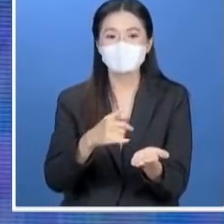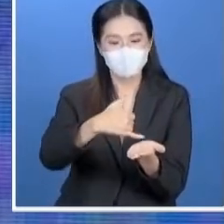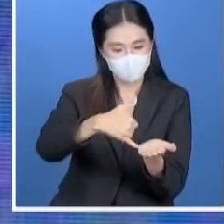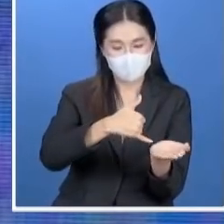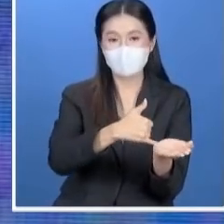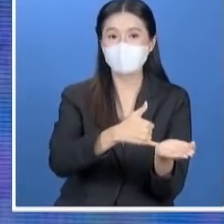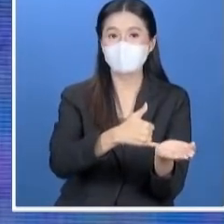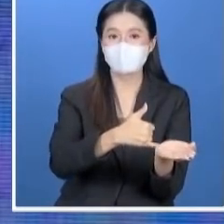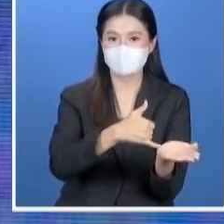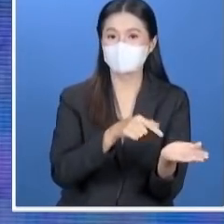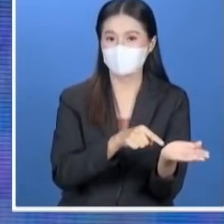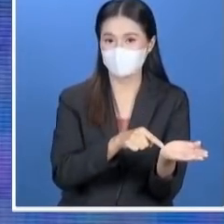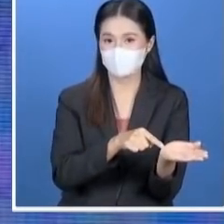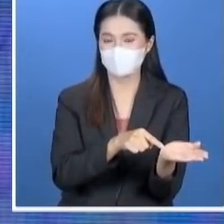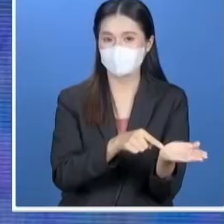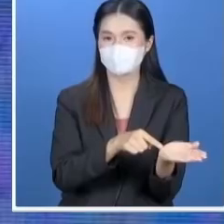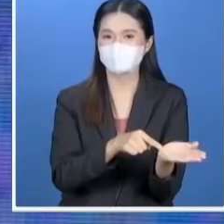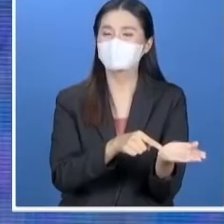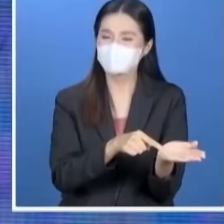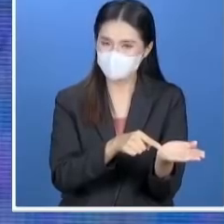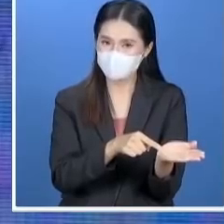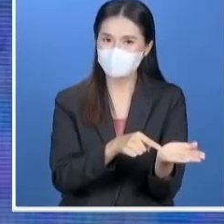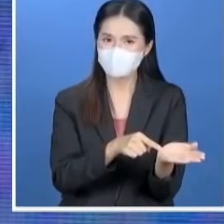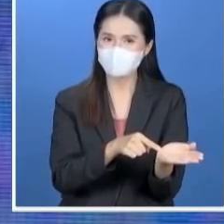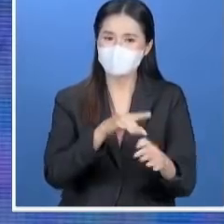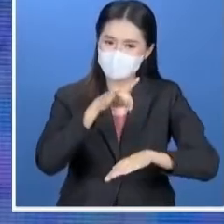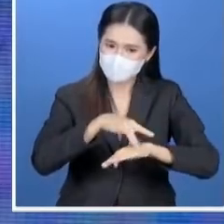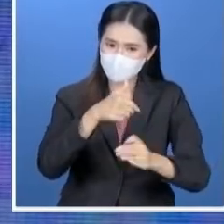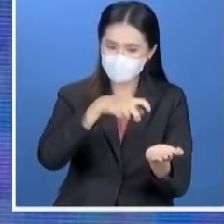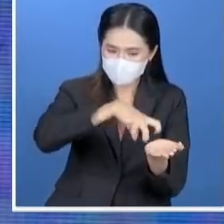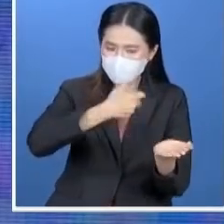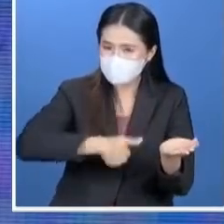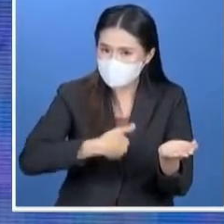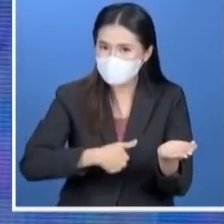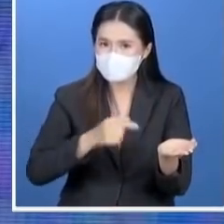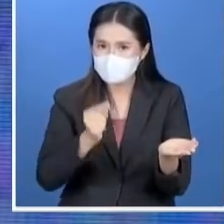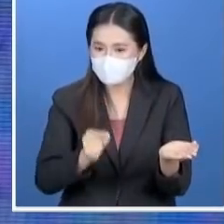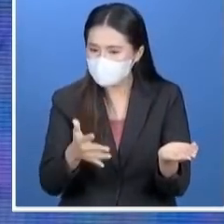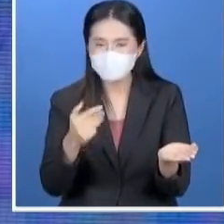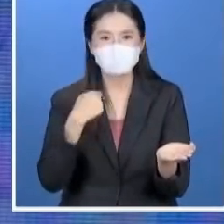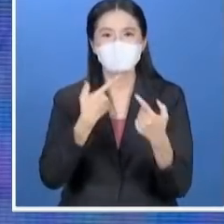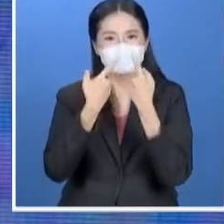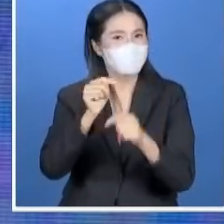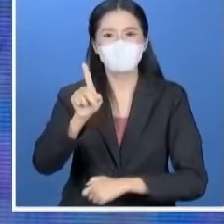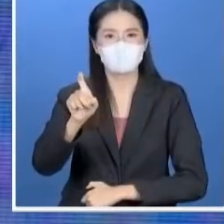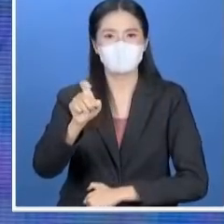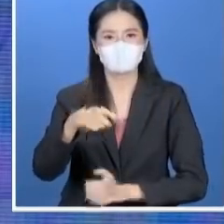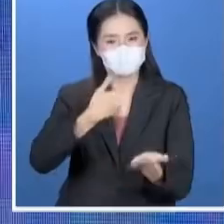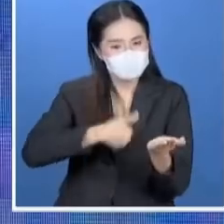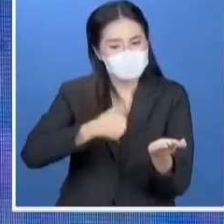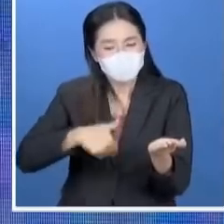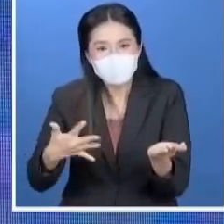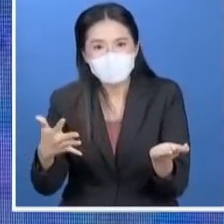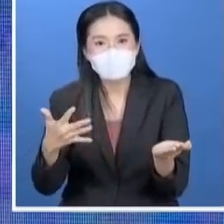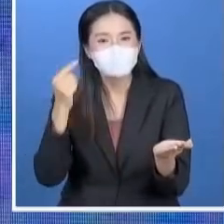ไปท้ายเรือนะครับแต่ว่าถ้าถามว่าคุณแตงโมฉี่หรือไม่เนี่ยผมก็คงไม่สามารถตอบได้ว่าฉี่ไม่ฉี่นะครับ